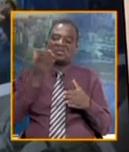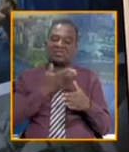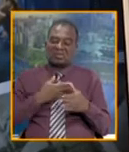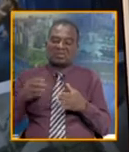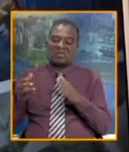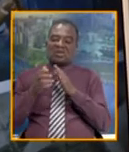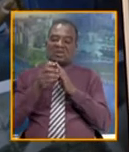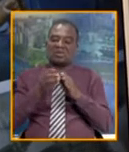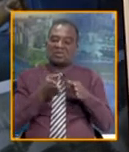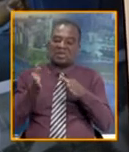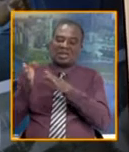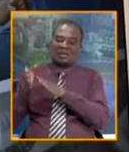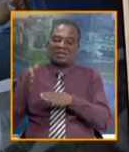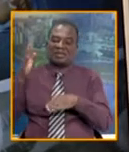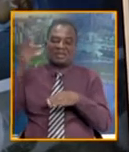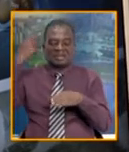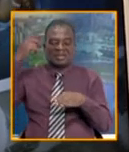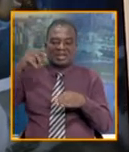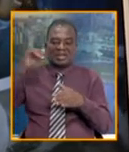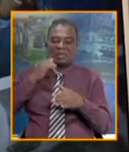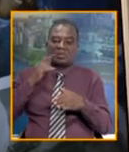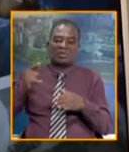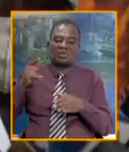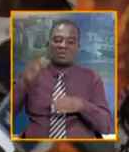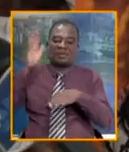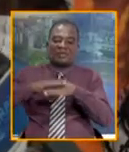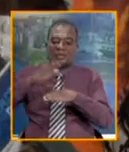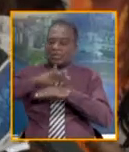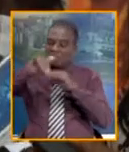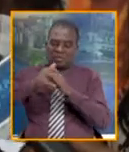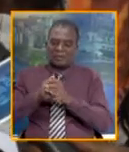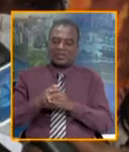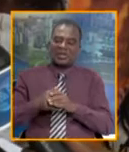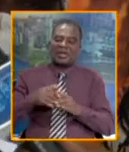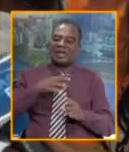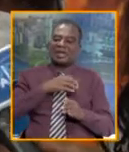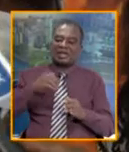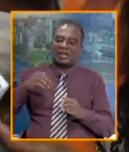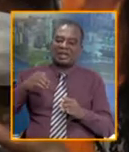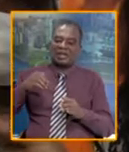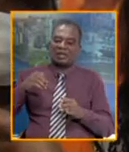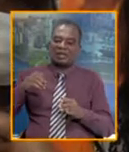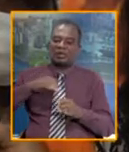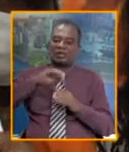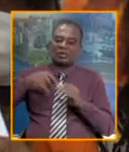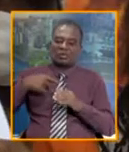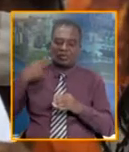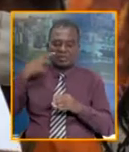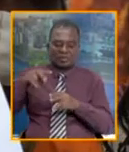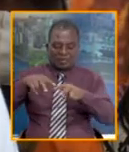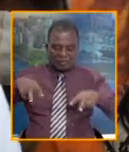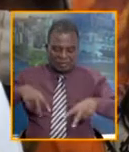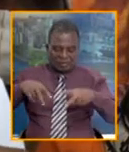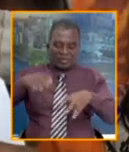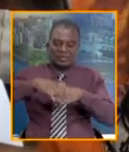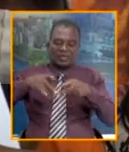de monitoring de la violence, mais également de prévention. Nous couvrons toute la Côte d'Ivoire et nous avons des représentants partout qui seront capables de nous remonter des informations, qui seront vérifiées